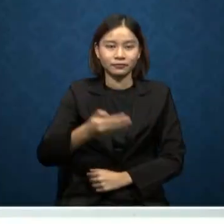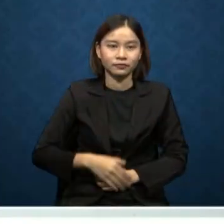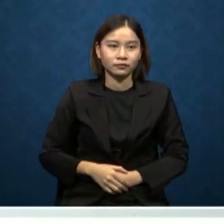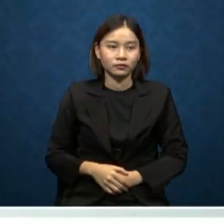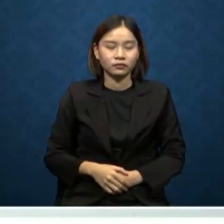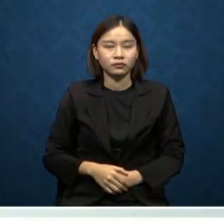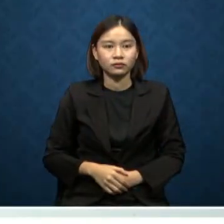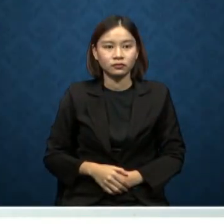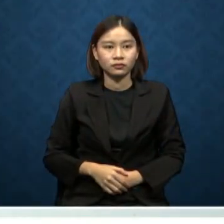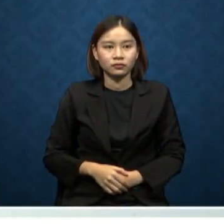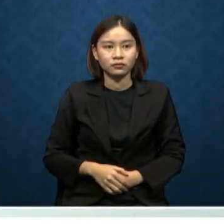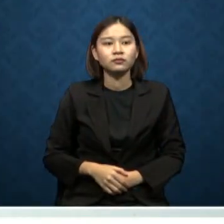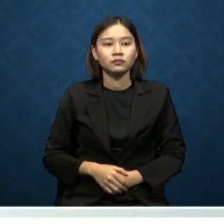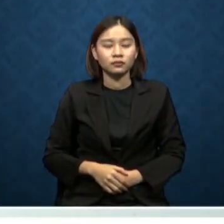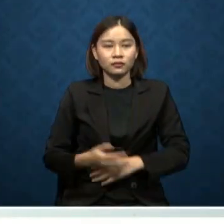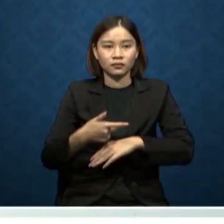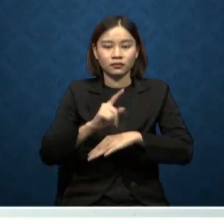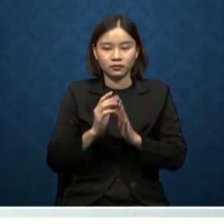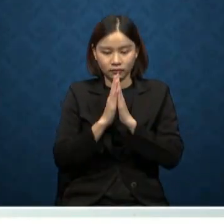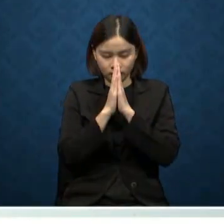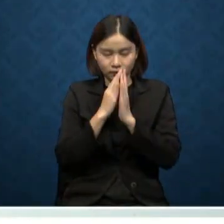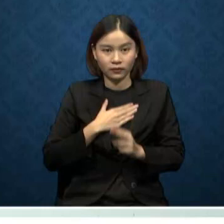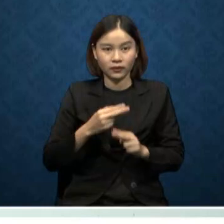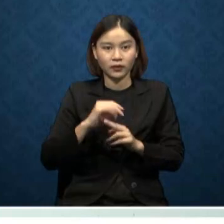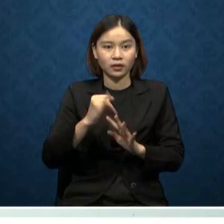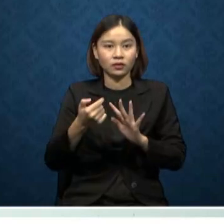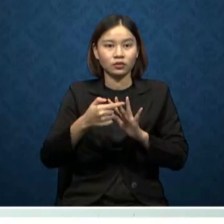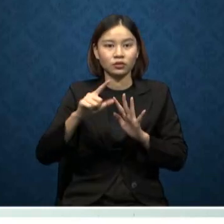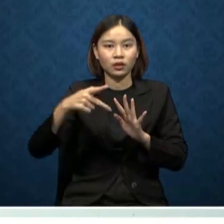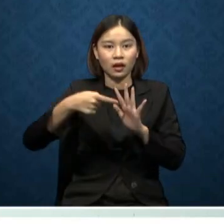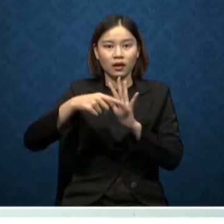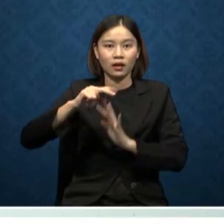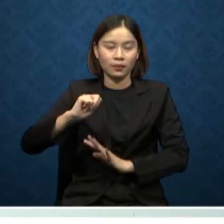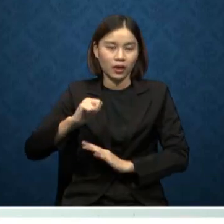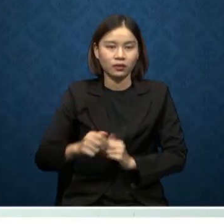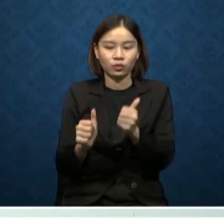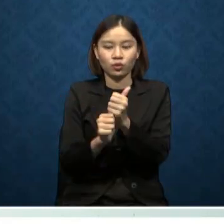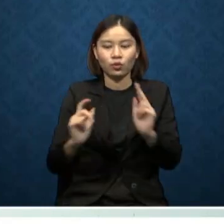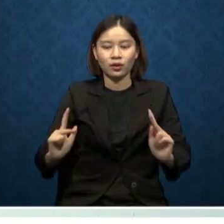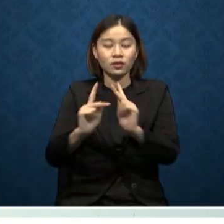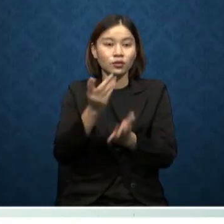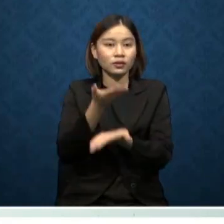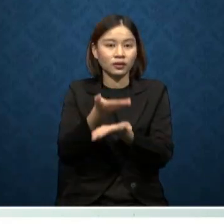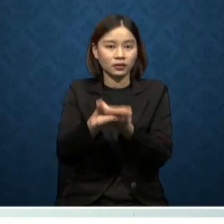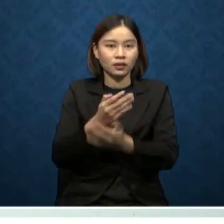ตามที่รับถ่ายโอนได้งมระสิิฐพั